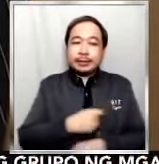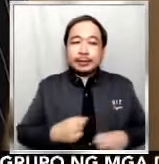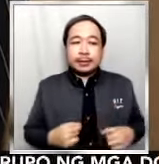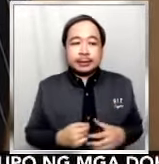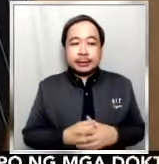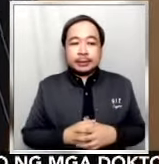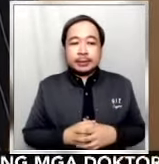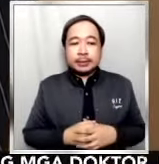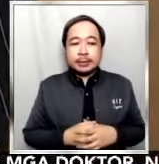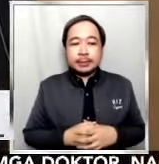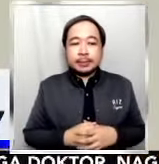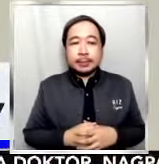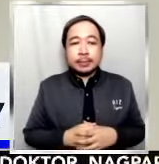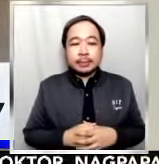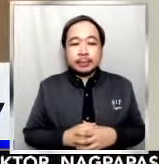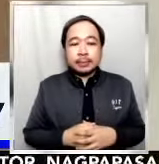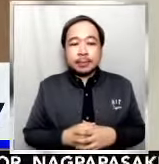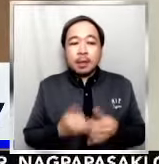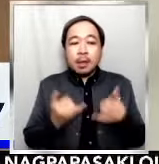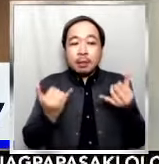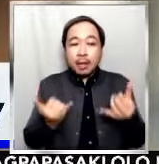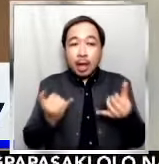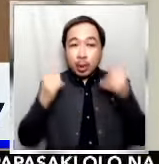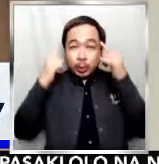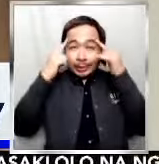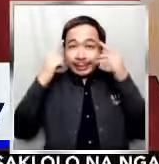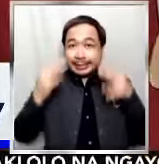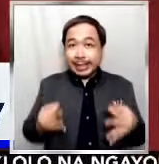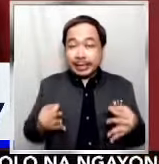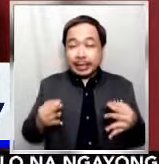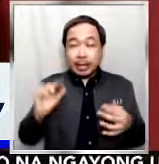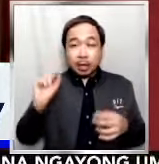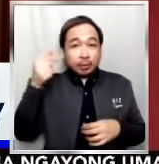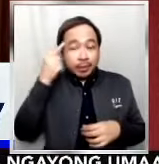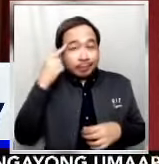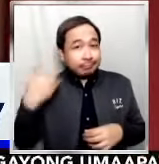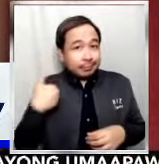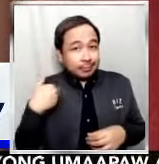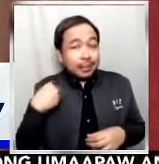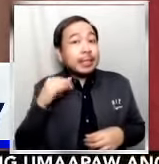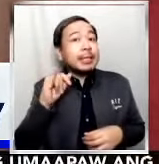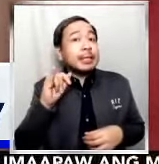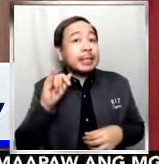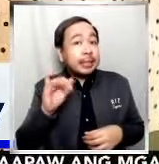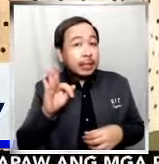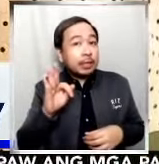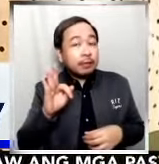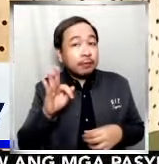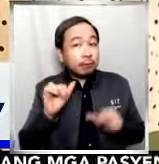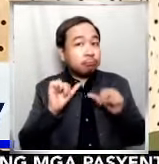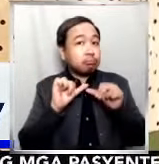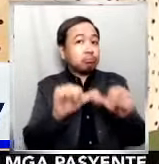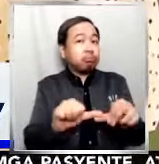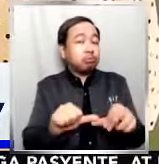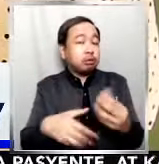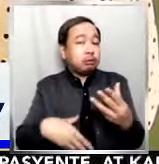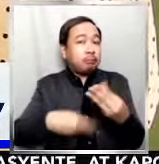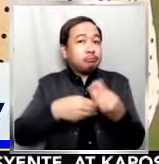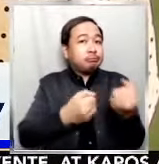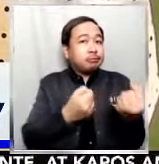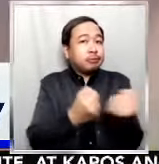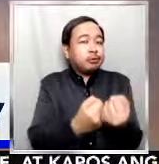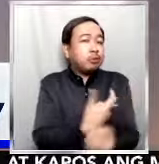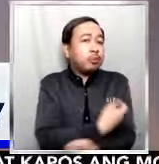Wala pang desisyon ang gobyerno kung magtuturok na ng booster shot sa mga bakunado na kontra COVID-19. Pero kumikilos na raw